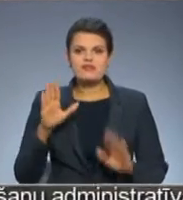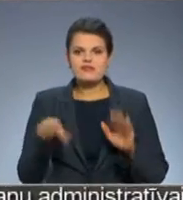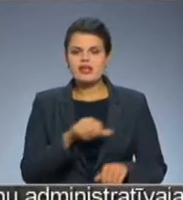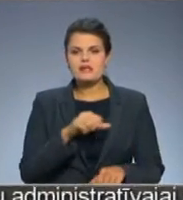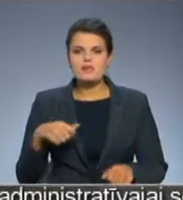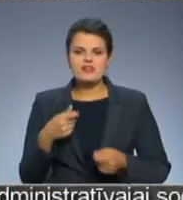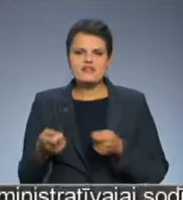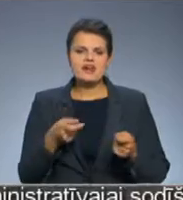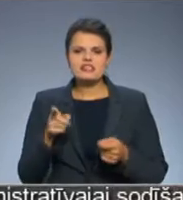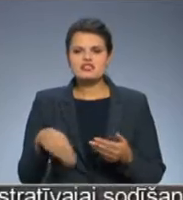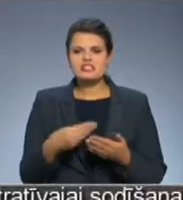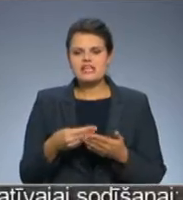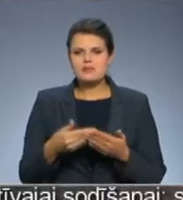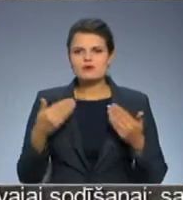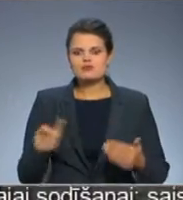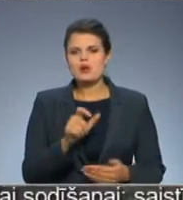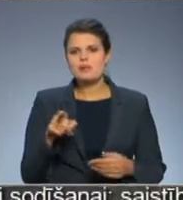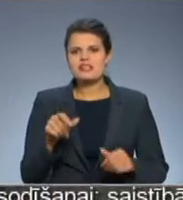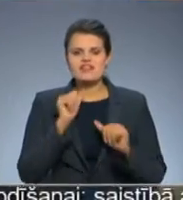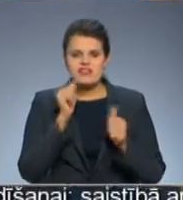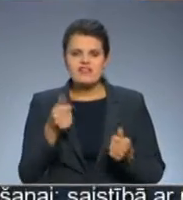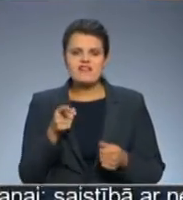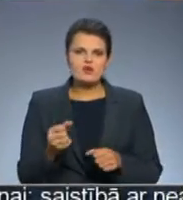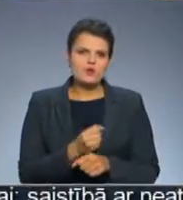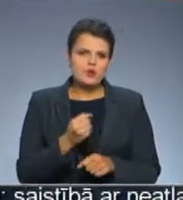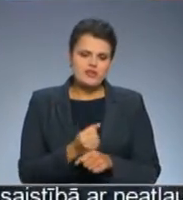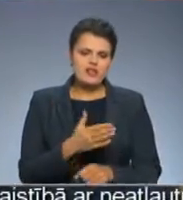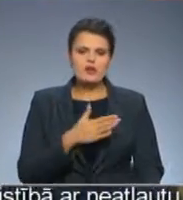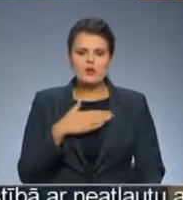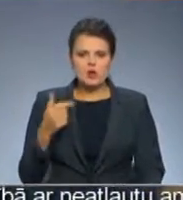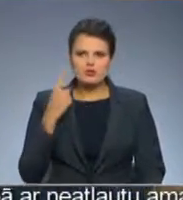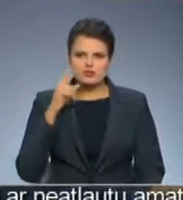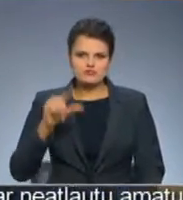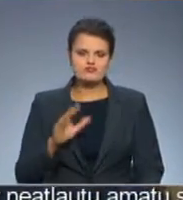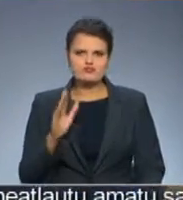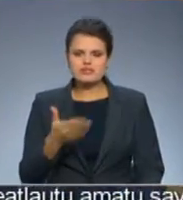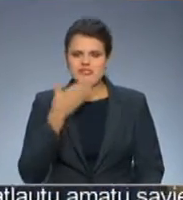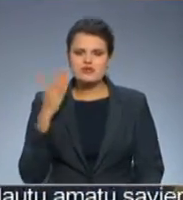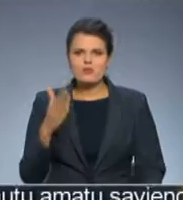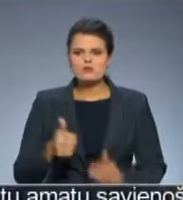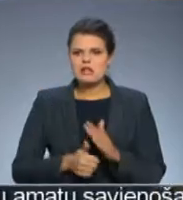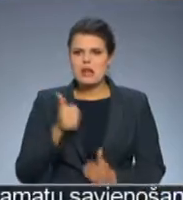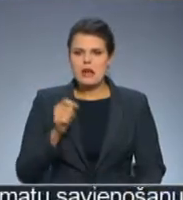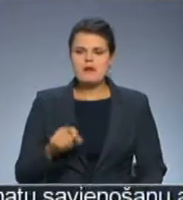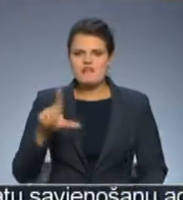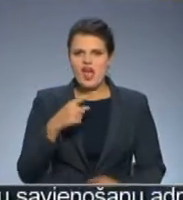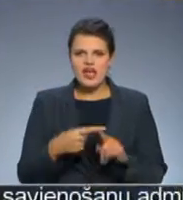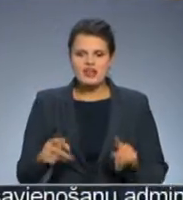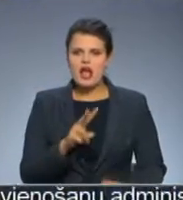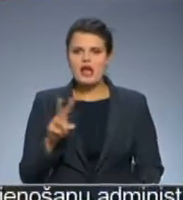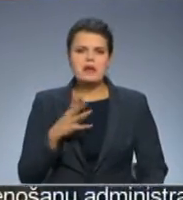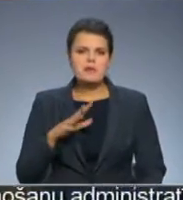pati regulēt tās izmaksas. Šobrīd viņi to nevar darīt. Jā. Ļoti. Jo siltums būs labāks daudzreiz. Kas jums tā liek